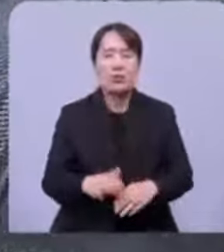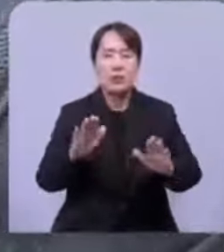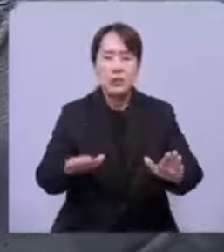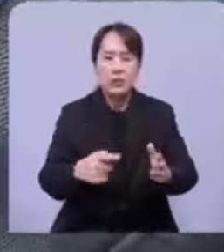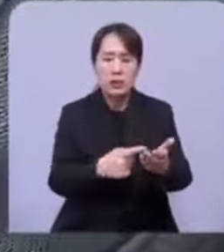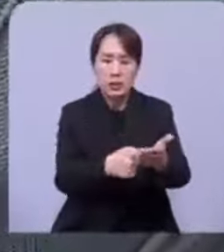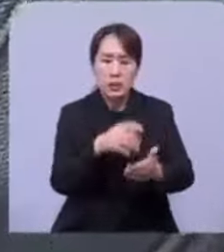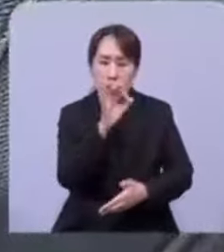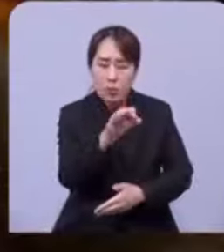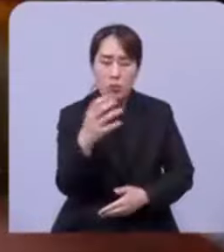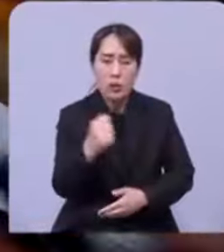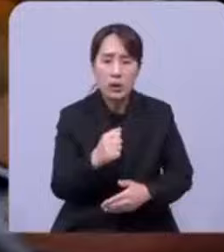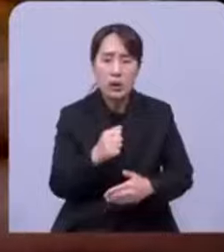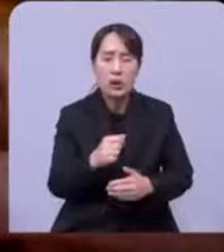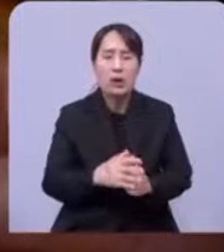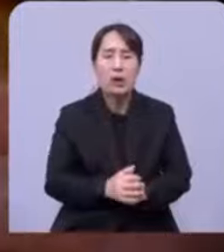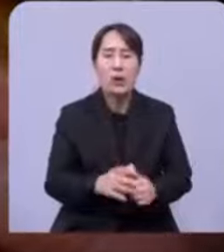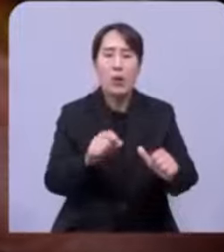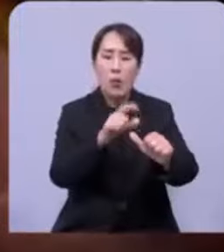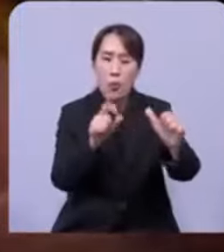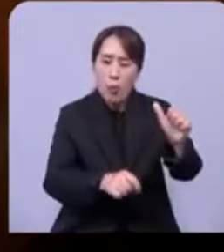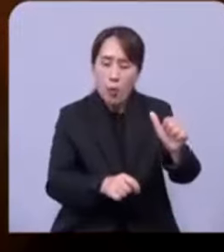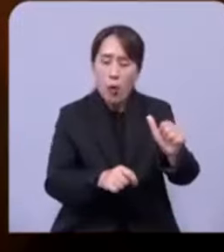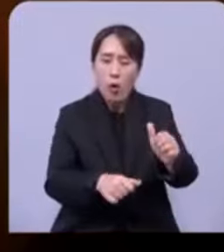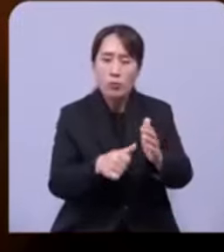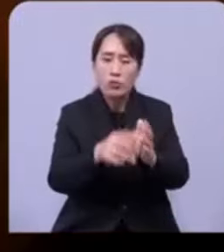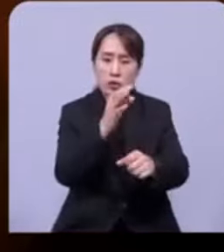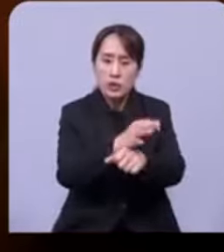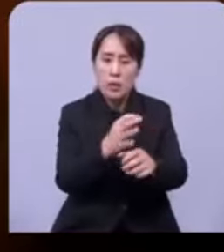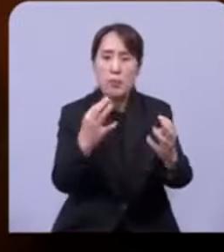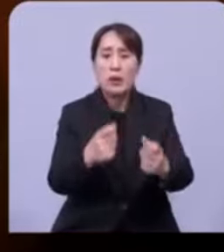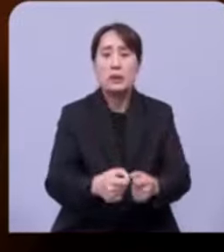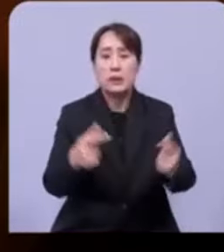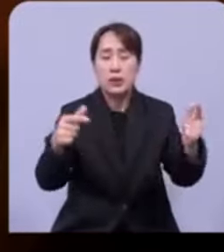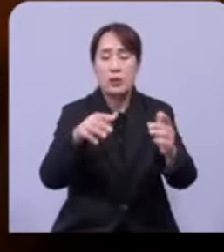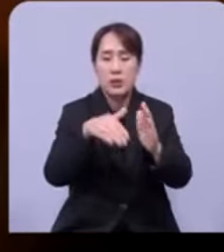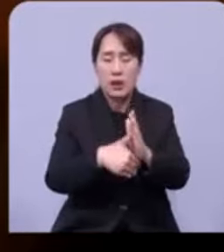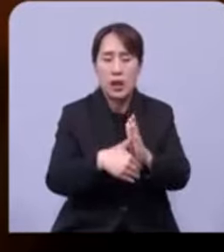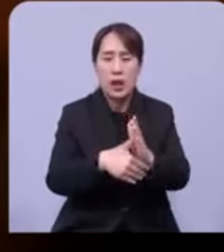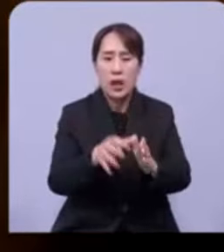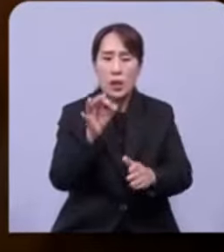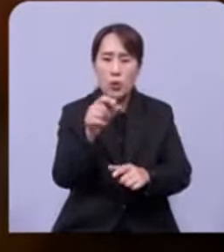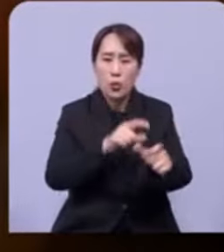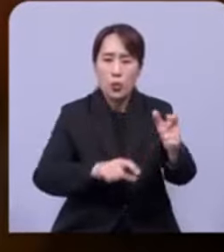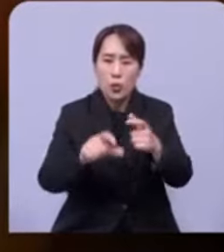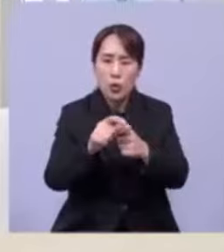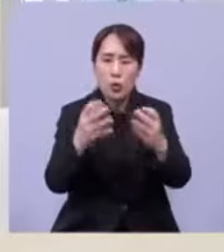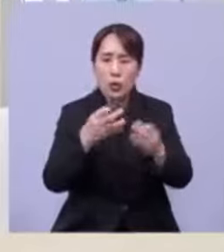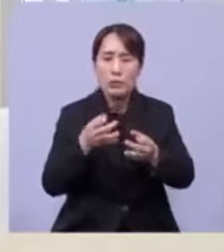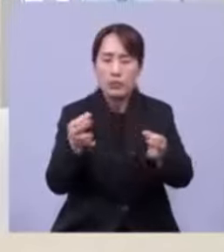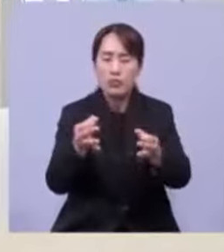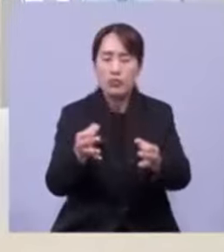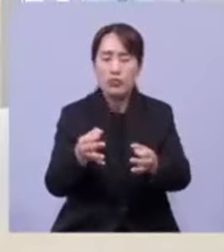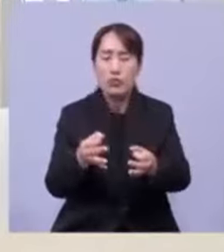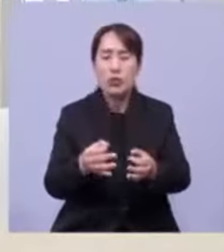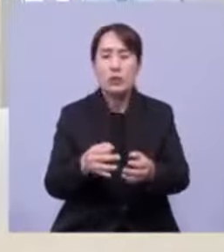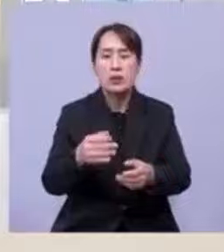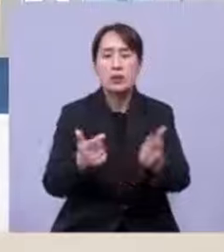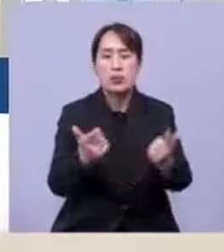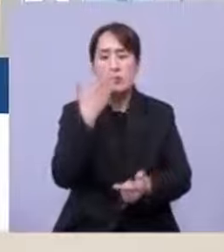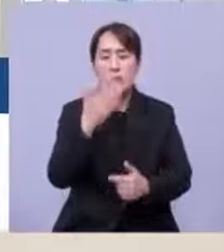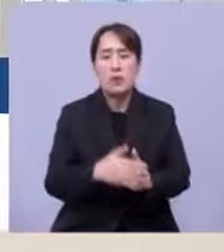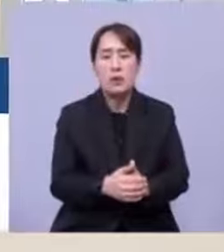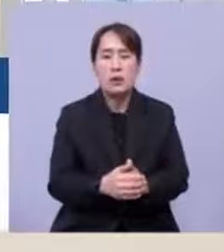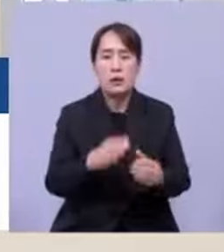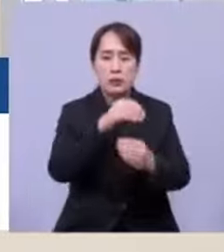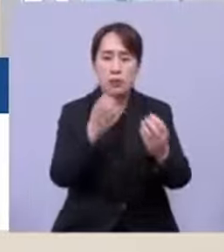절약한 예산은 가정의 달 등 가게 소비가 많은시기 한도 상향 등에 활용할 수 있습니다 명절이라